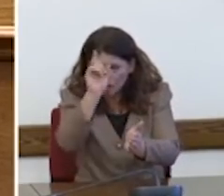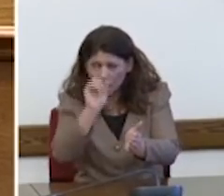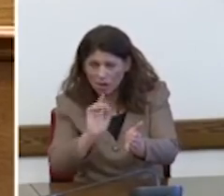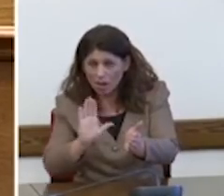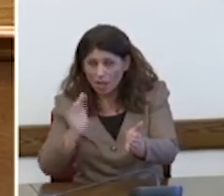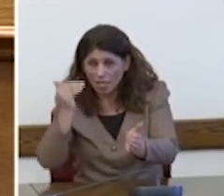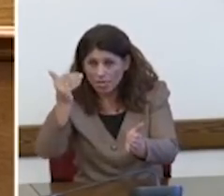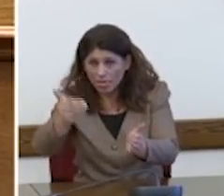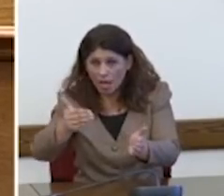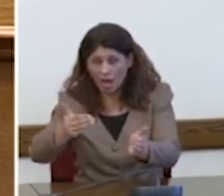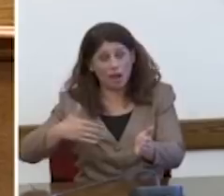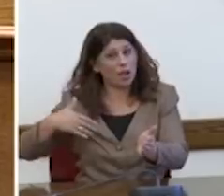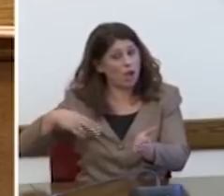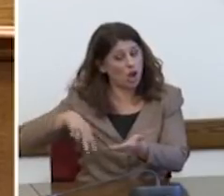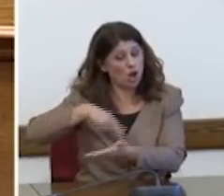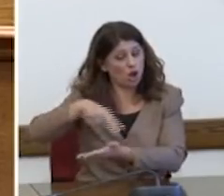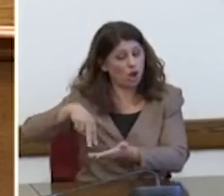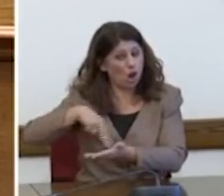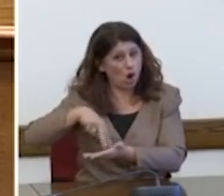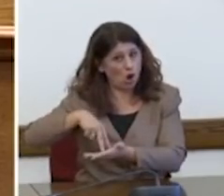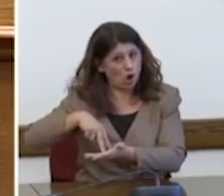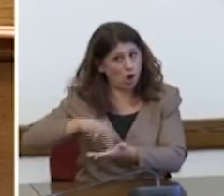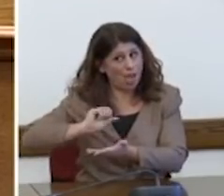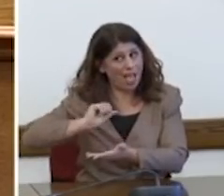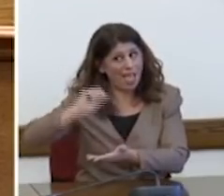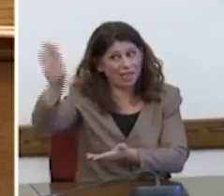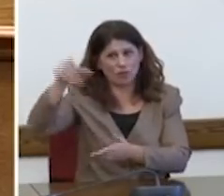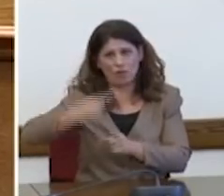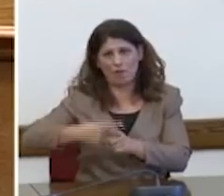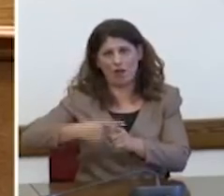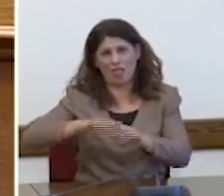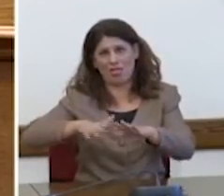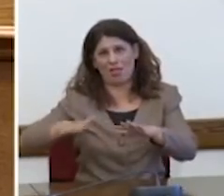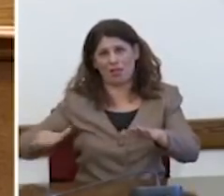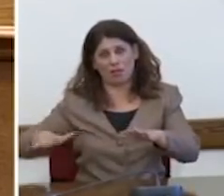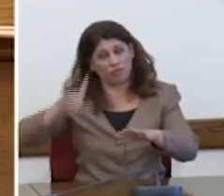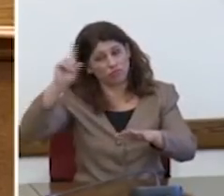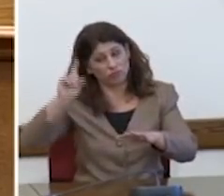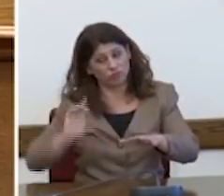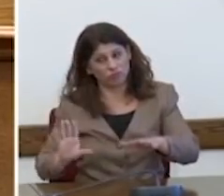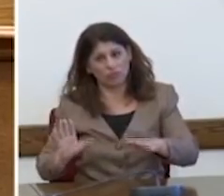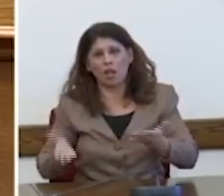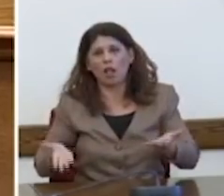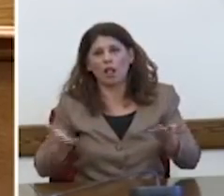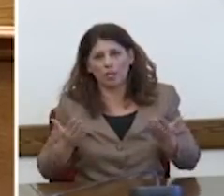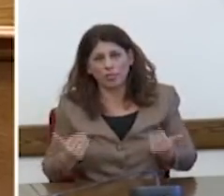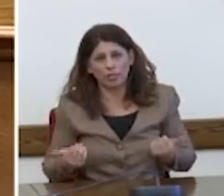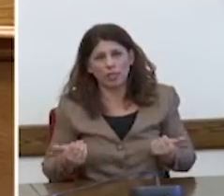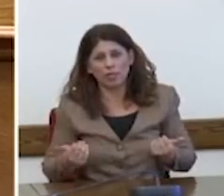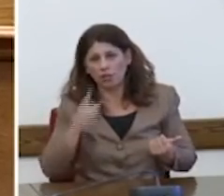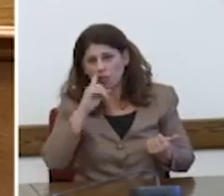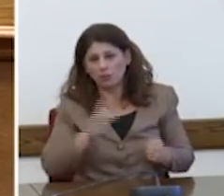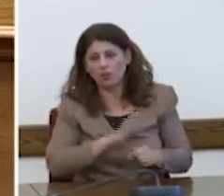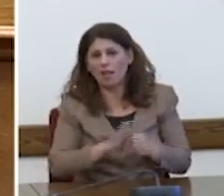επιχειρησιακό ρόλο κατά αποκλειστικότητα εκτός συνόρων, όπου πιθανώς δεν θα έχουν και την απαιτούμενη